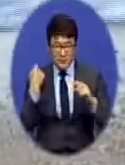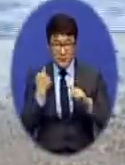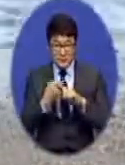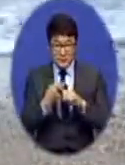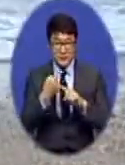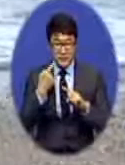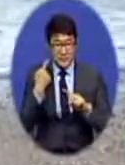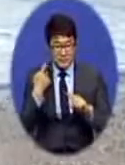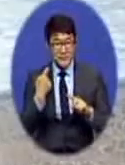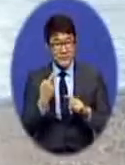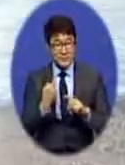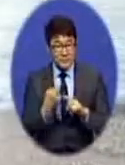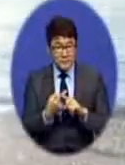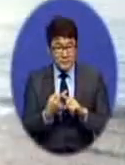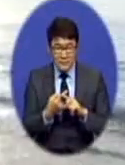친구였네